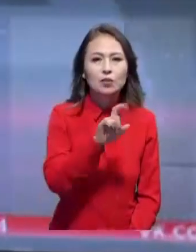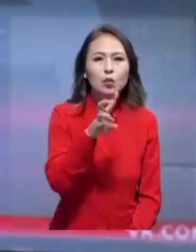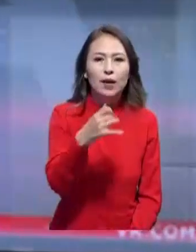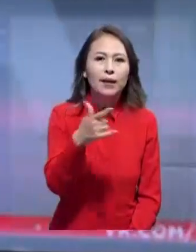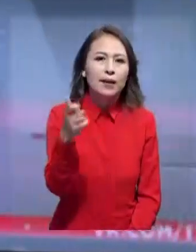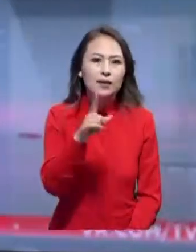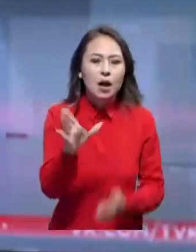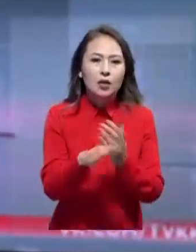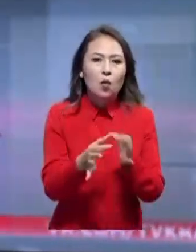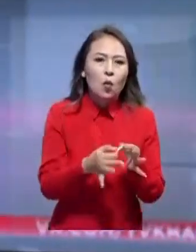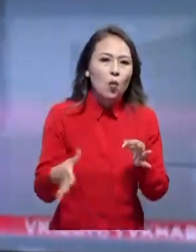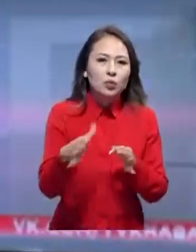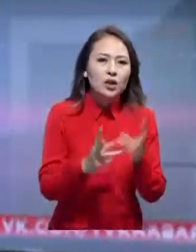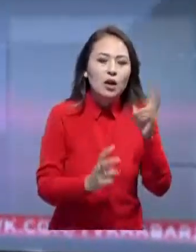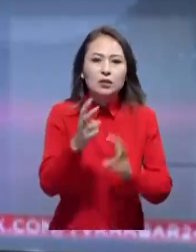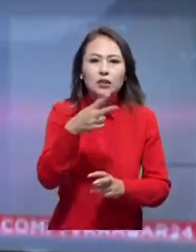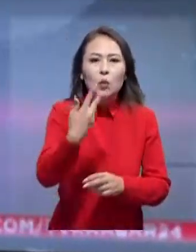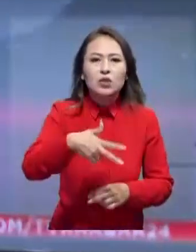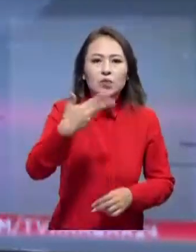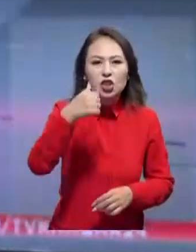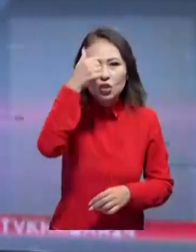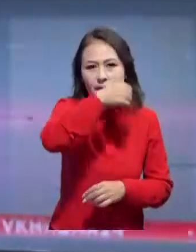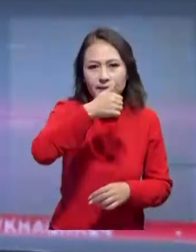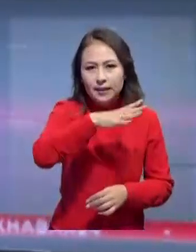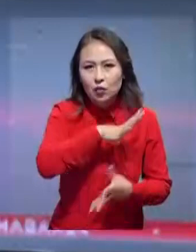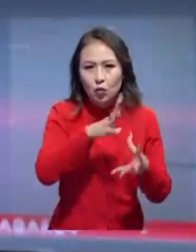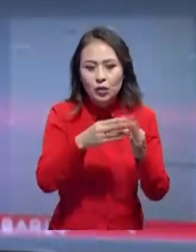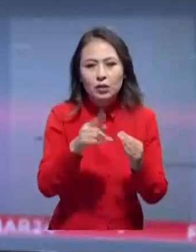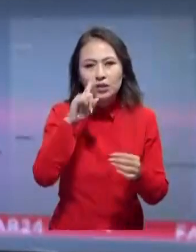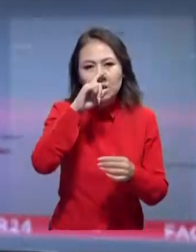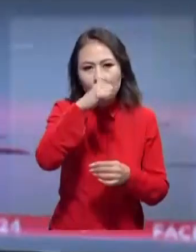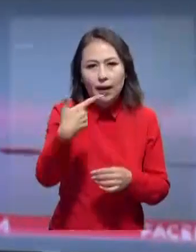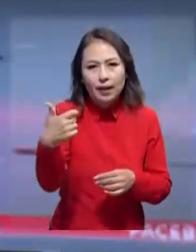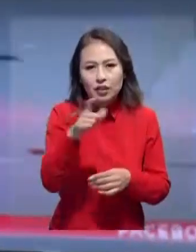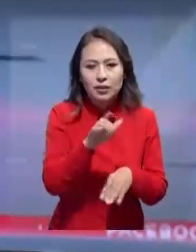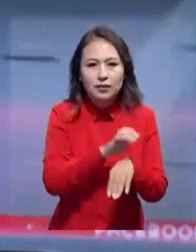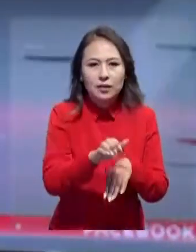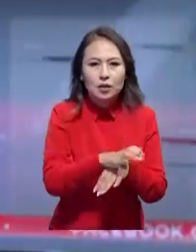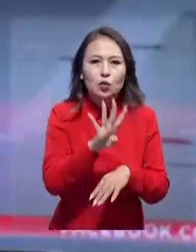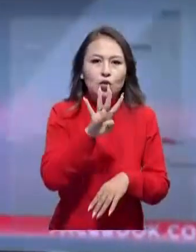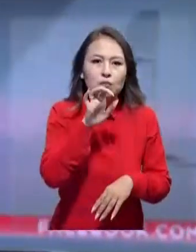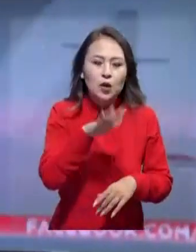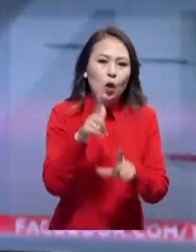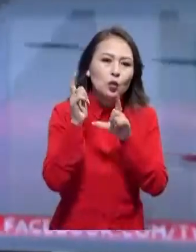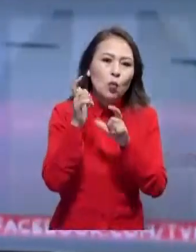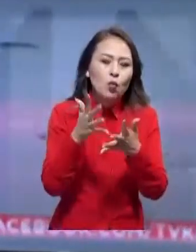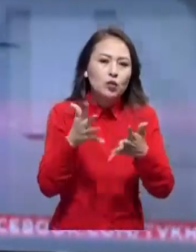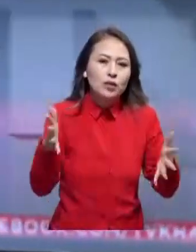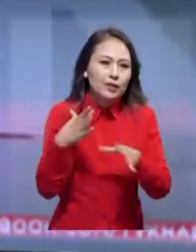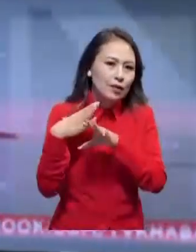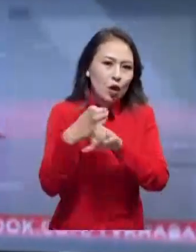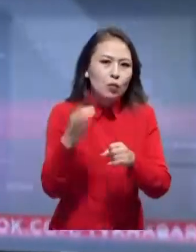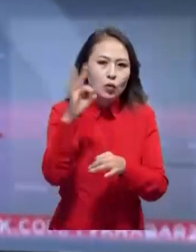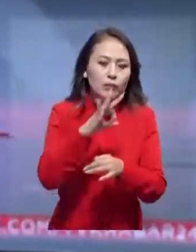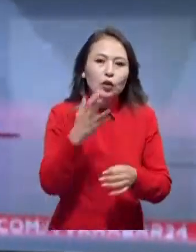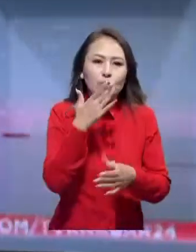Қазмұнайгаздың Атырау облысындағы еншілес кәсіпорындары 2031 жылға дейін көмір қышқыл газы шығарындысын 400 мың тоннадан астам мөлшерге